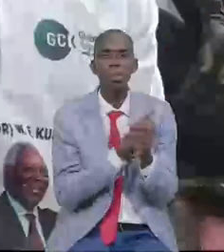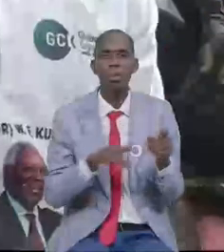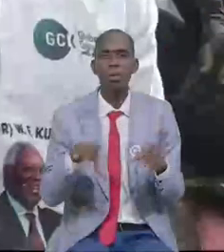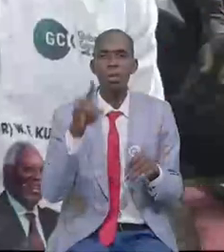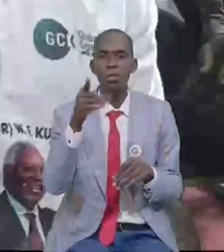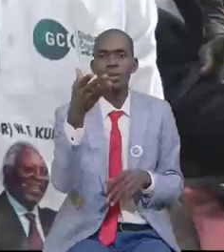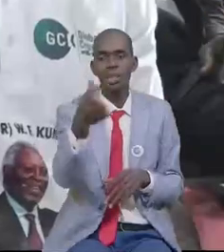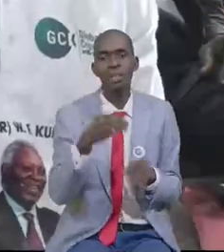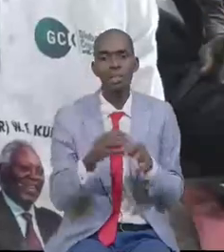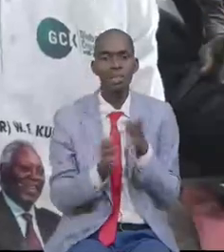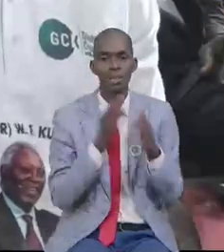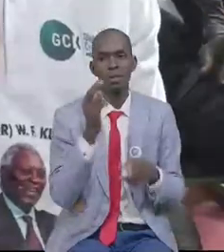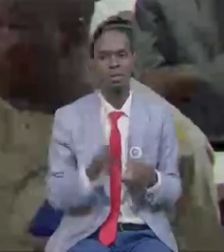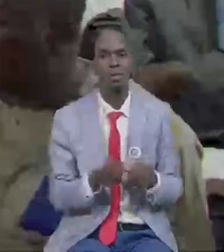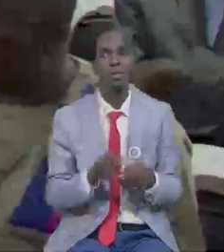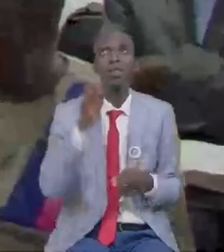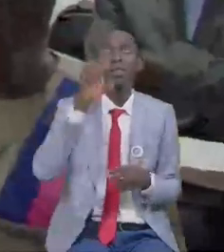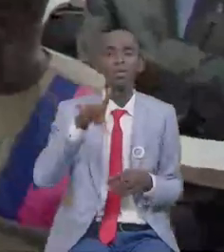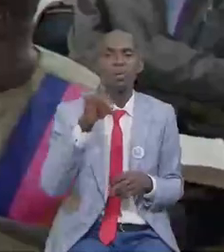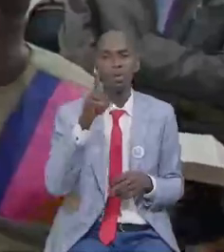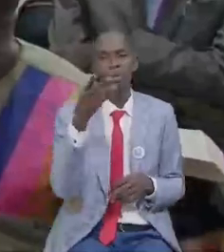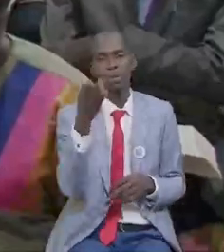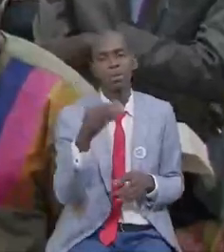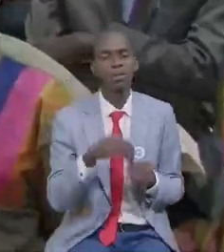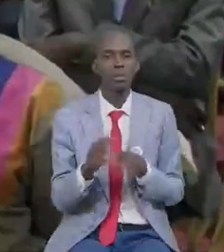là-bas. Il t'a trouvé là-bas.